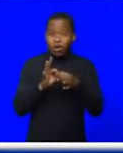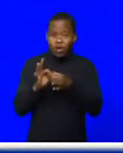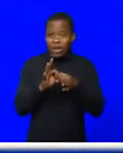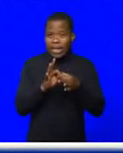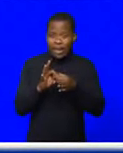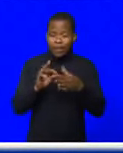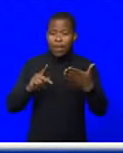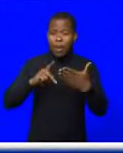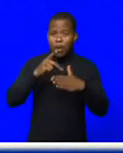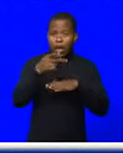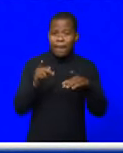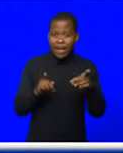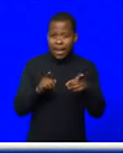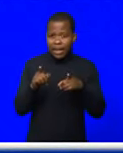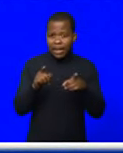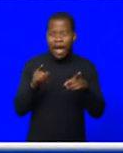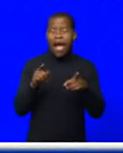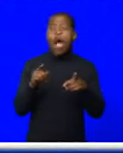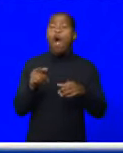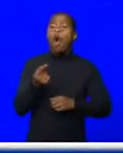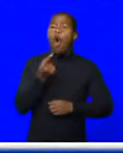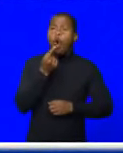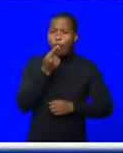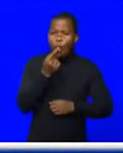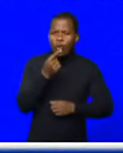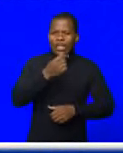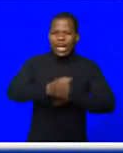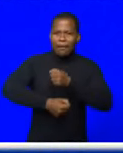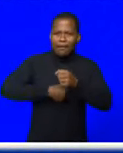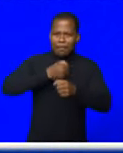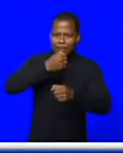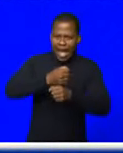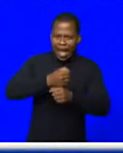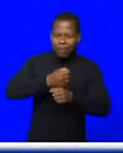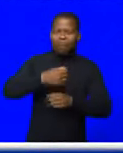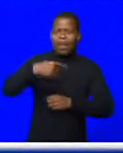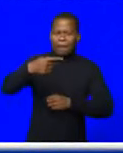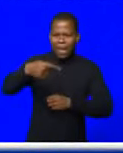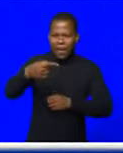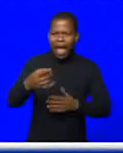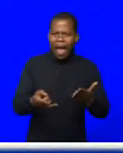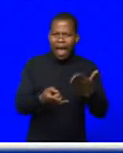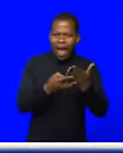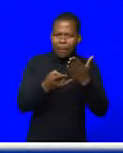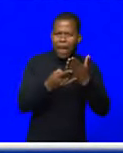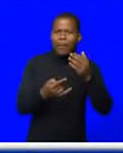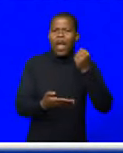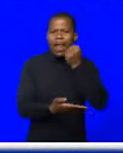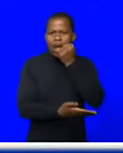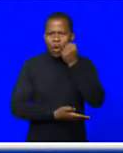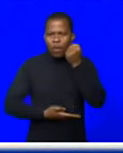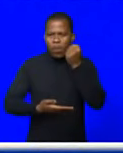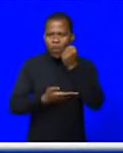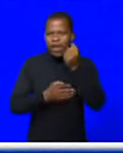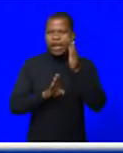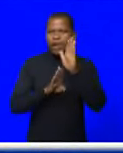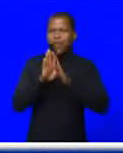kulenhlangano uthi lokhu baye bakwende njalo ngeminyaka babuka ukuthi umango bangawubambisa ngakuphi esigabeni